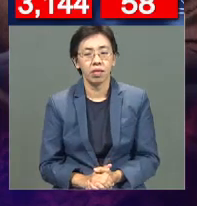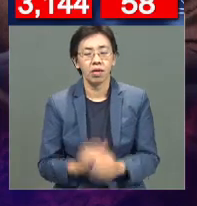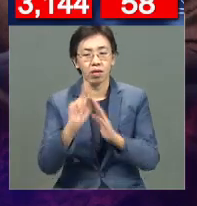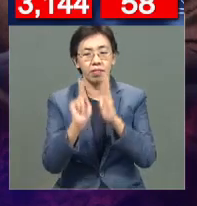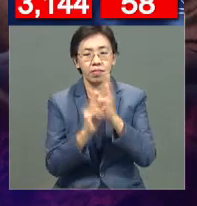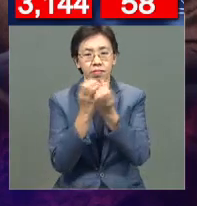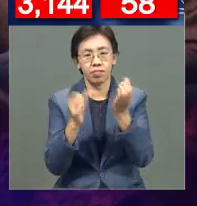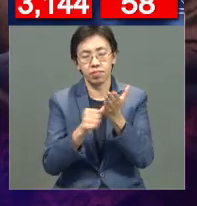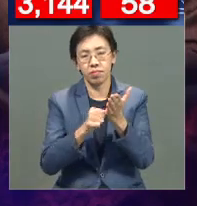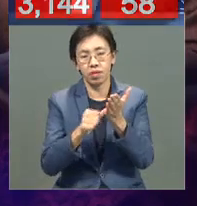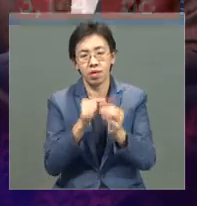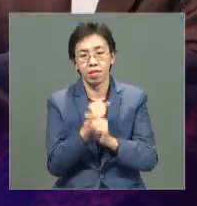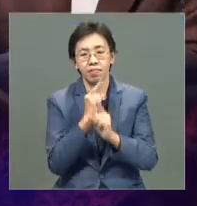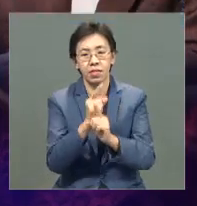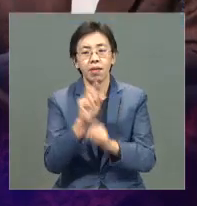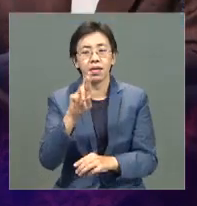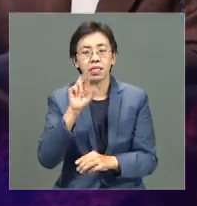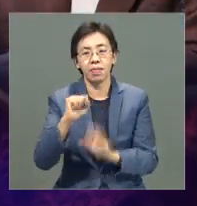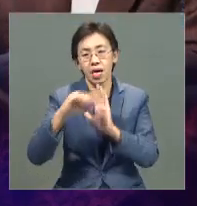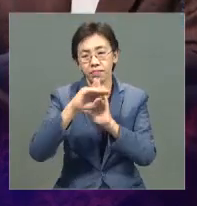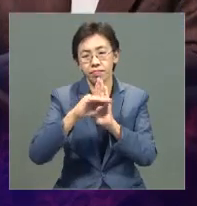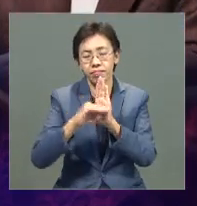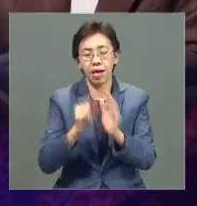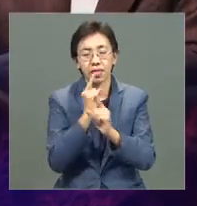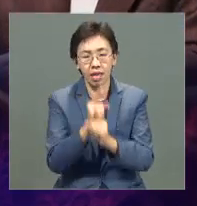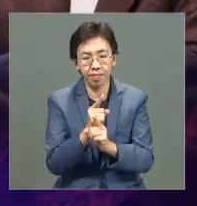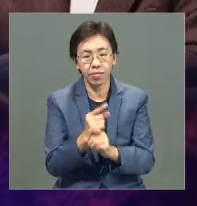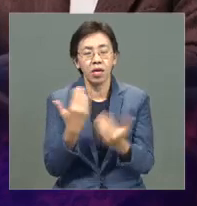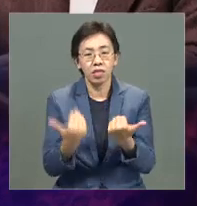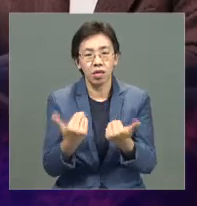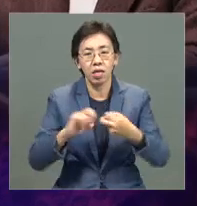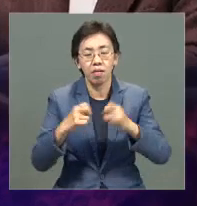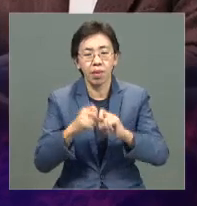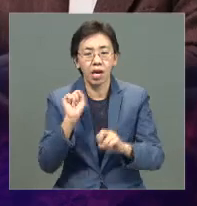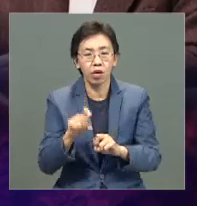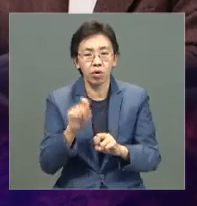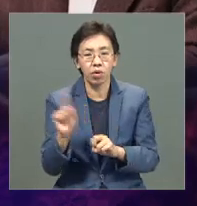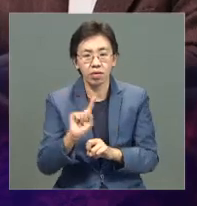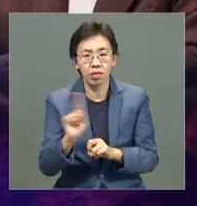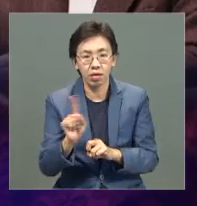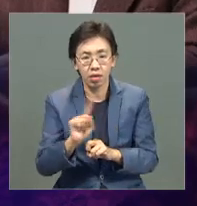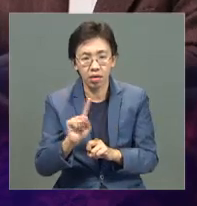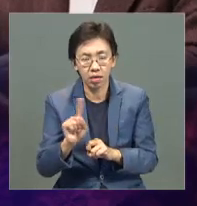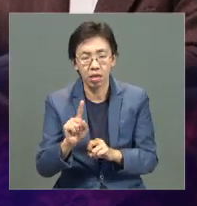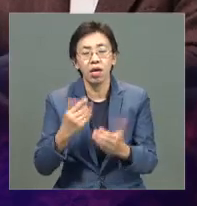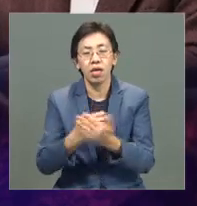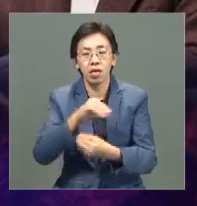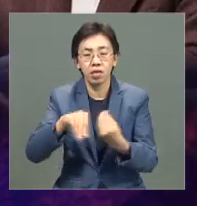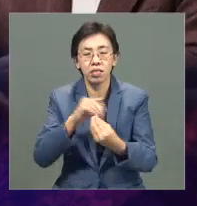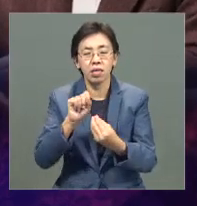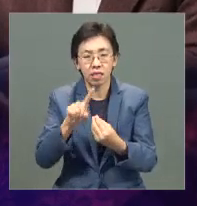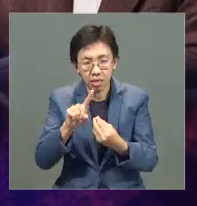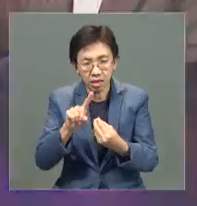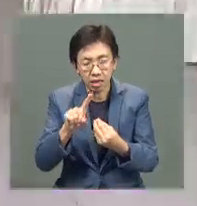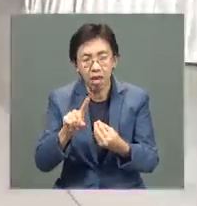รรมนูญนั้นให้เป็นไปตามขั้นตอนรัฐสภาส่วนปัญหาที่เร่งด่วนขณะนี้ที่สำคัญมากๆเลยเนี่ยคือเรื่องของการฟื้นฟูเศรษฐกิจจากผล